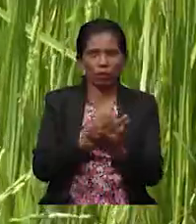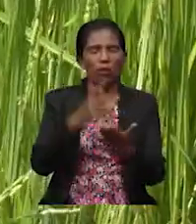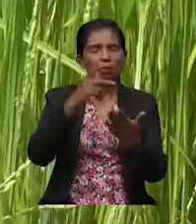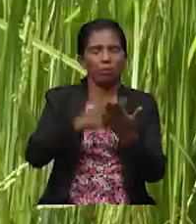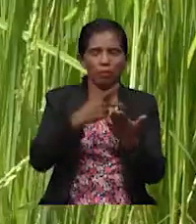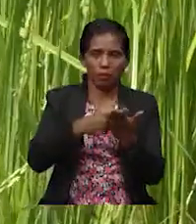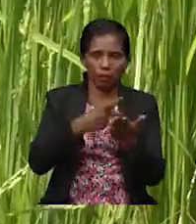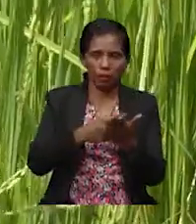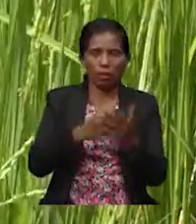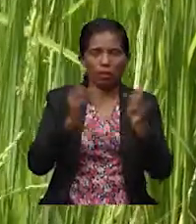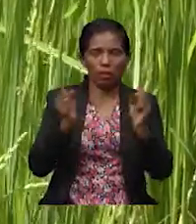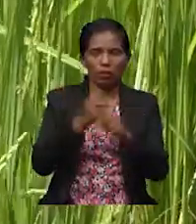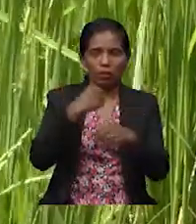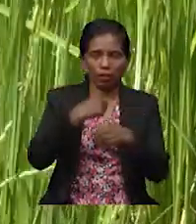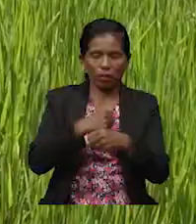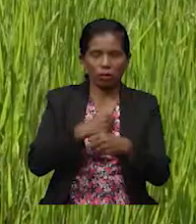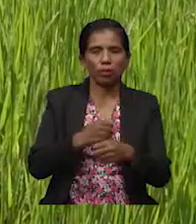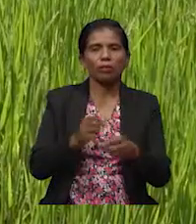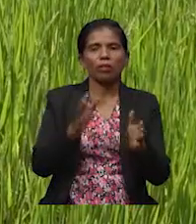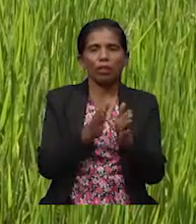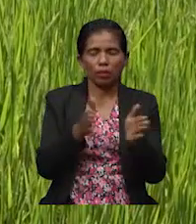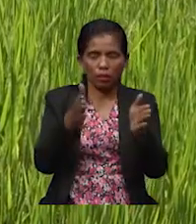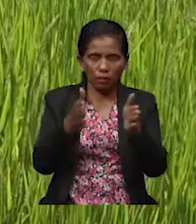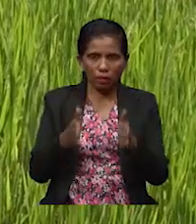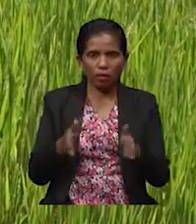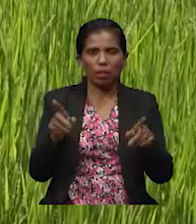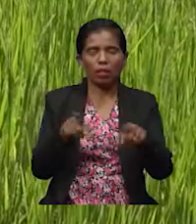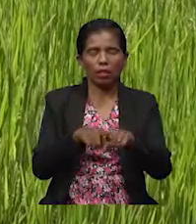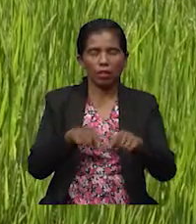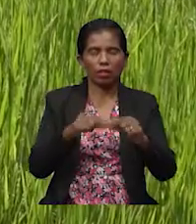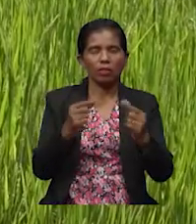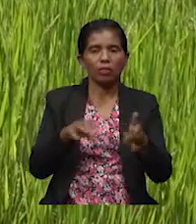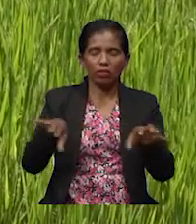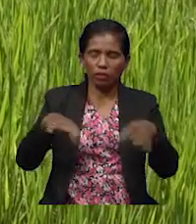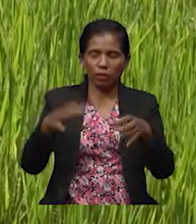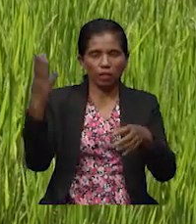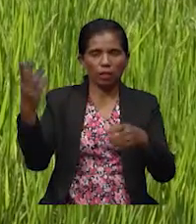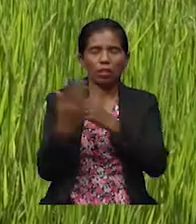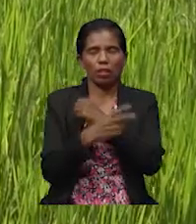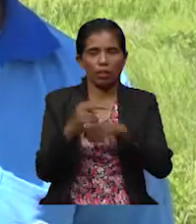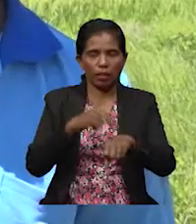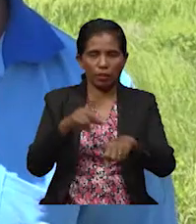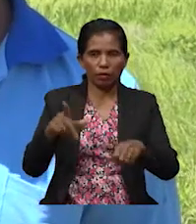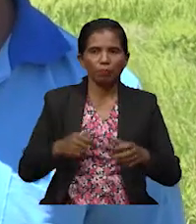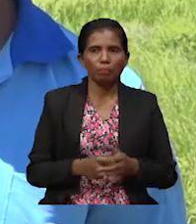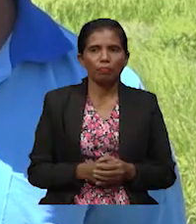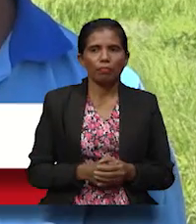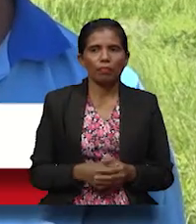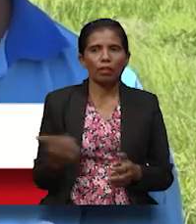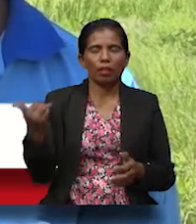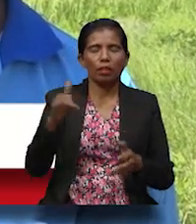SAPIP atau kriya mini check dam saya hanesan pilotu ida iha teritori nasional. Entau exigensi dan ibm durante ini